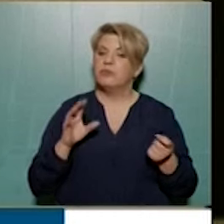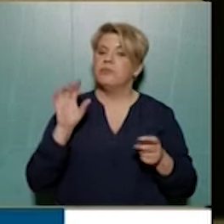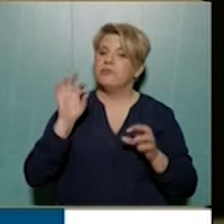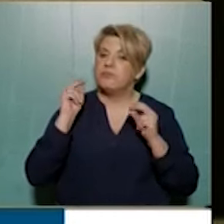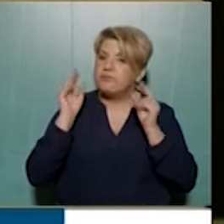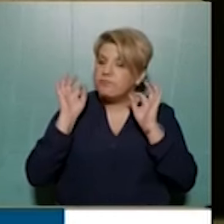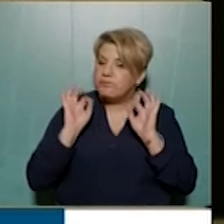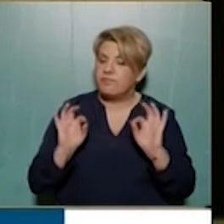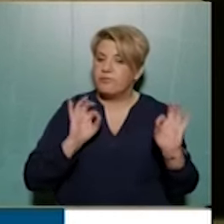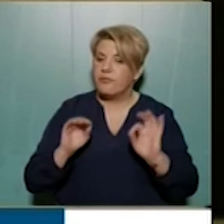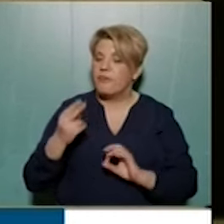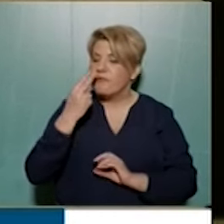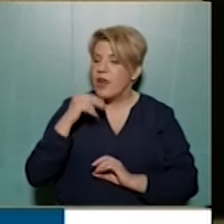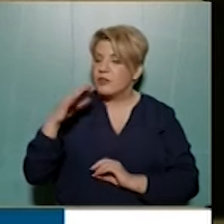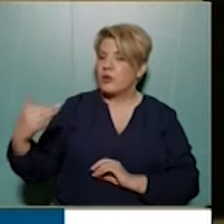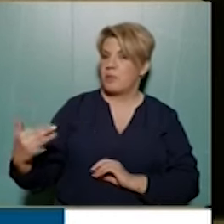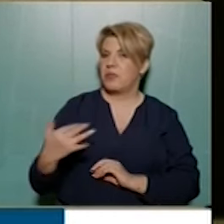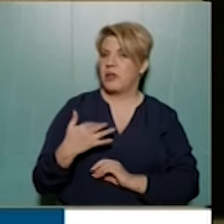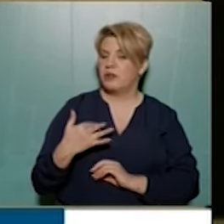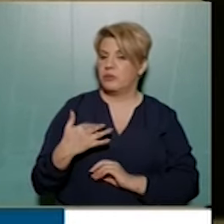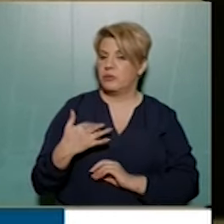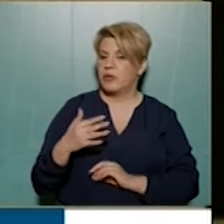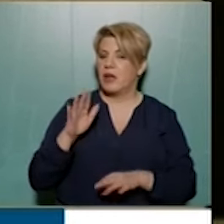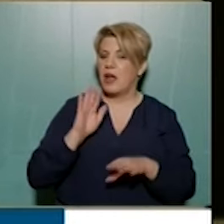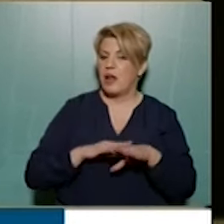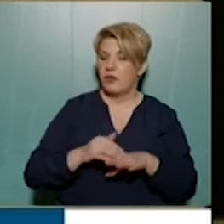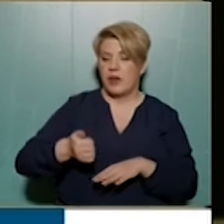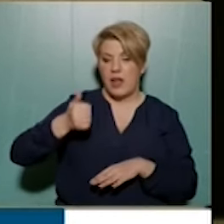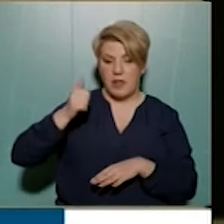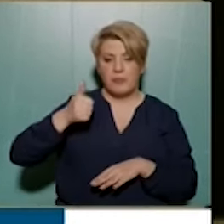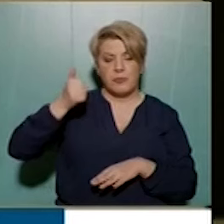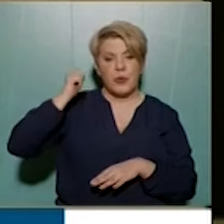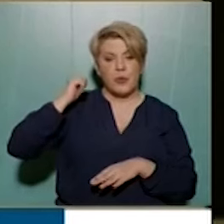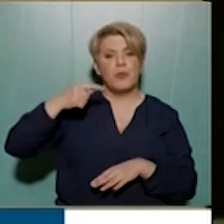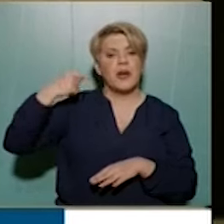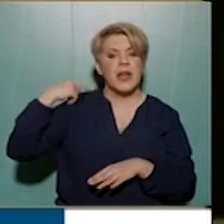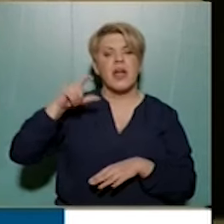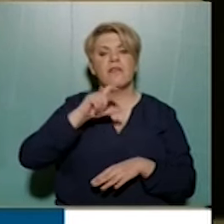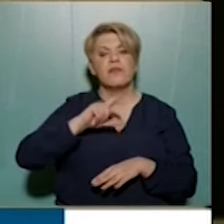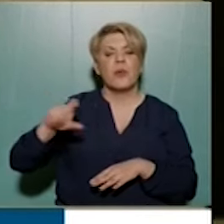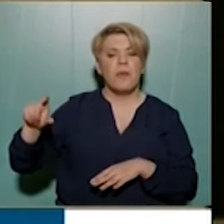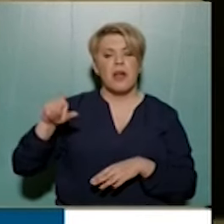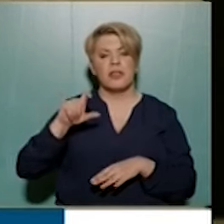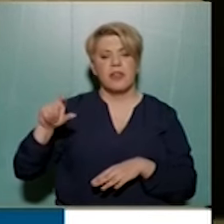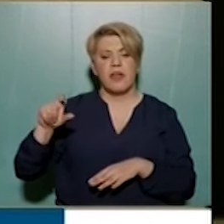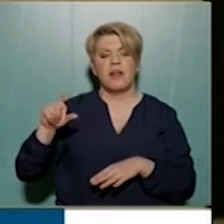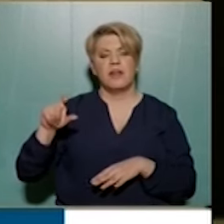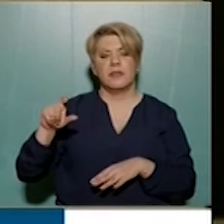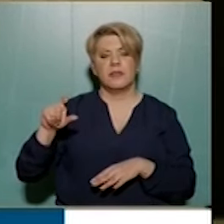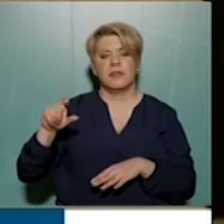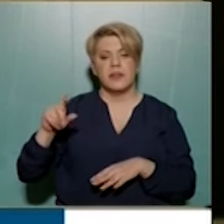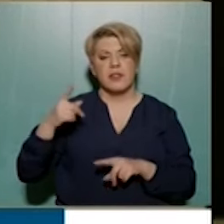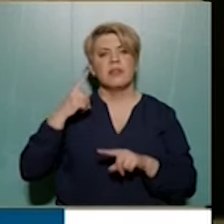συντονισμένων φασιστικών επιθέσεων και το λέω με αφορμή γιατί χθες την προηγούμενη εβδομάδα βγήκε μια αρκετά